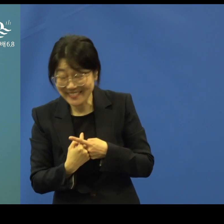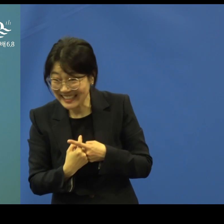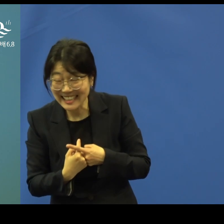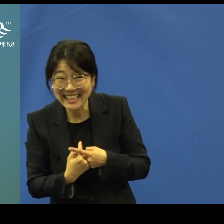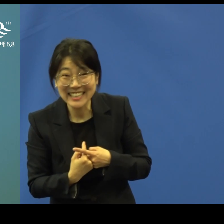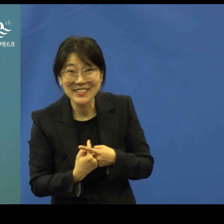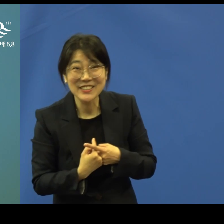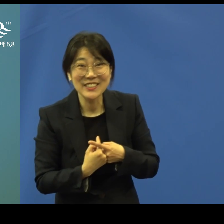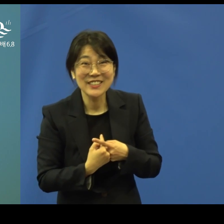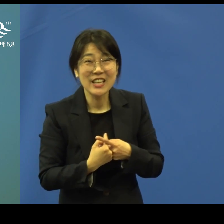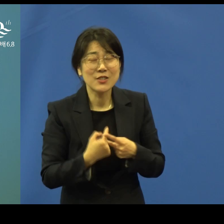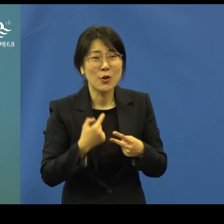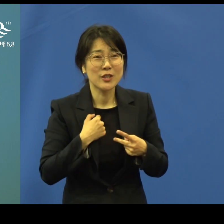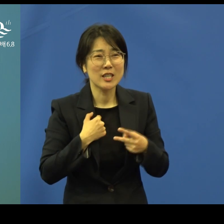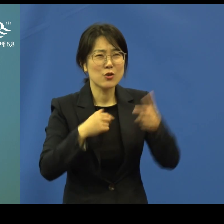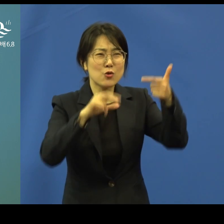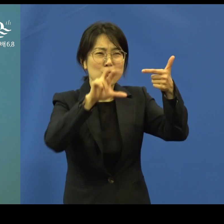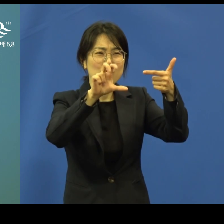이게 전후예요,